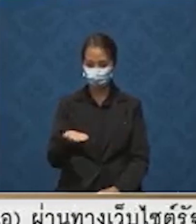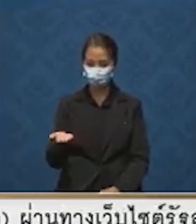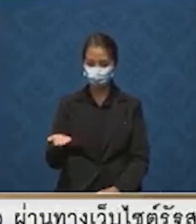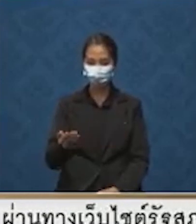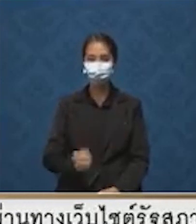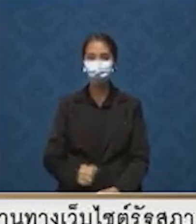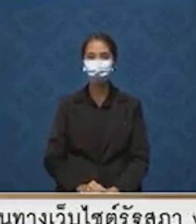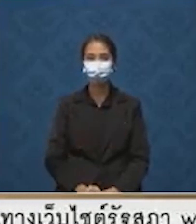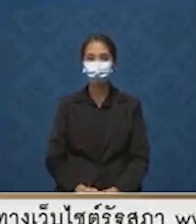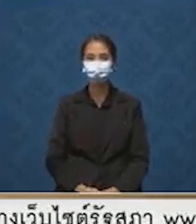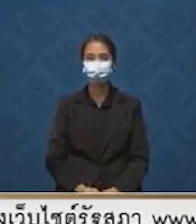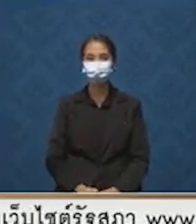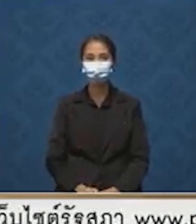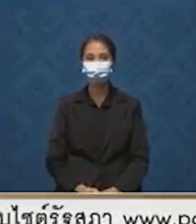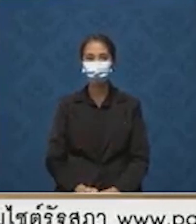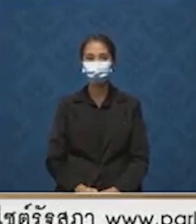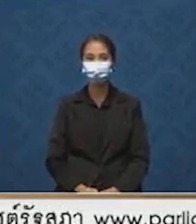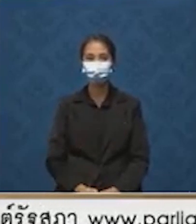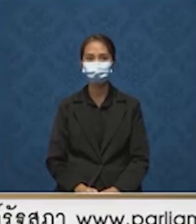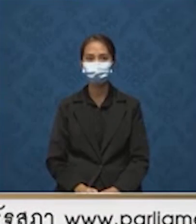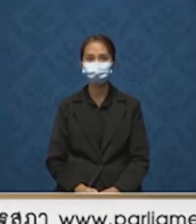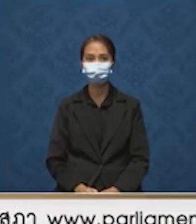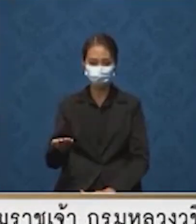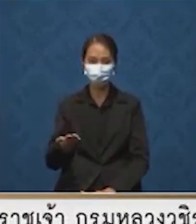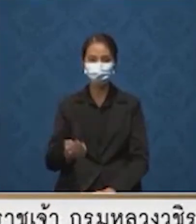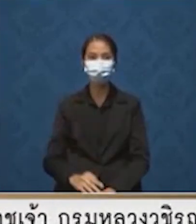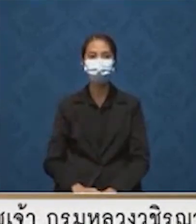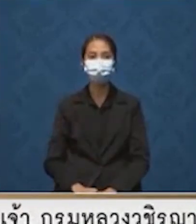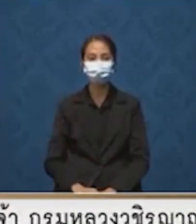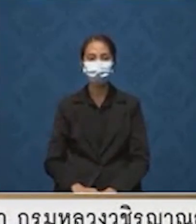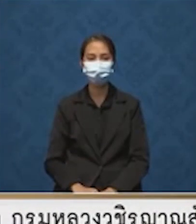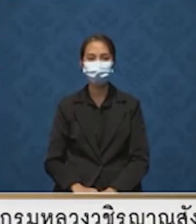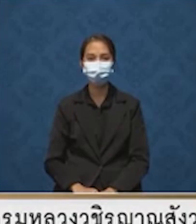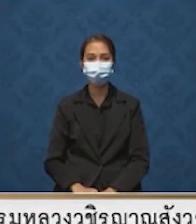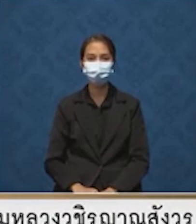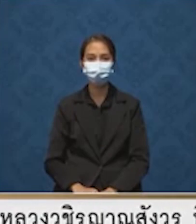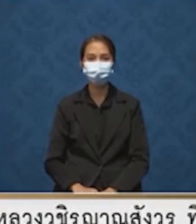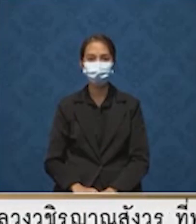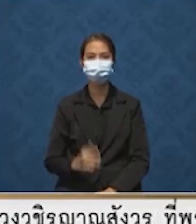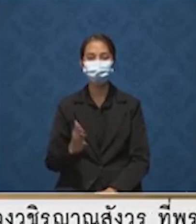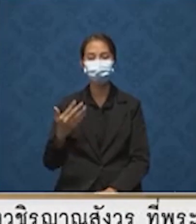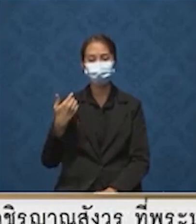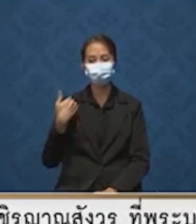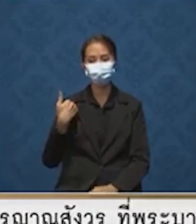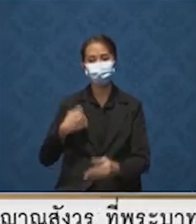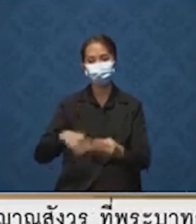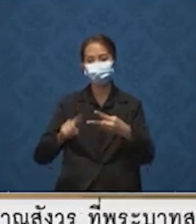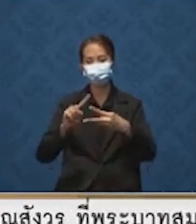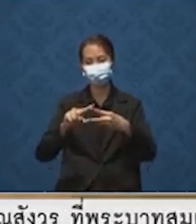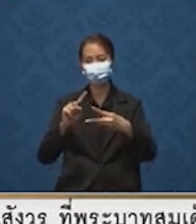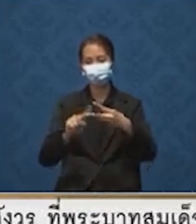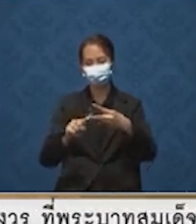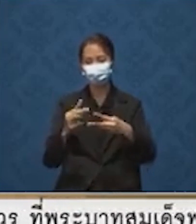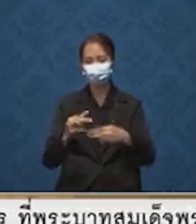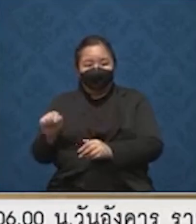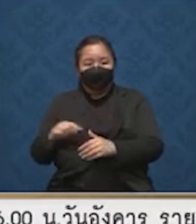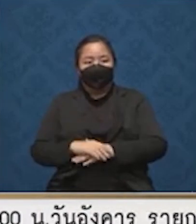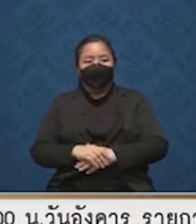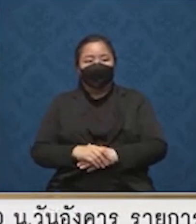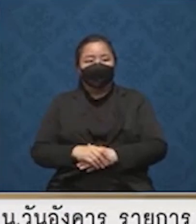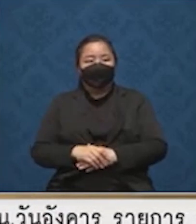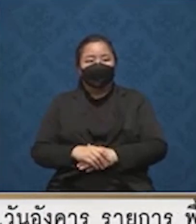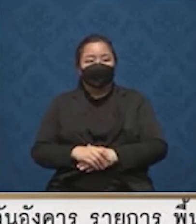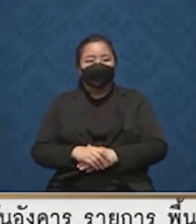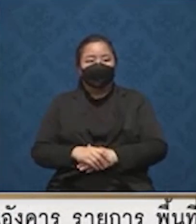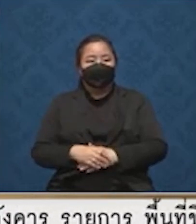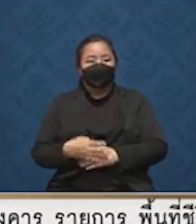คร่วมสู่พรรคภูมิใจไทยในช่วงนี้เพราะมีกระแสว่าการรีบย้ายออกของส.ส.หลายคนสู่ภูมิใจไ